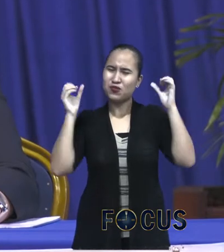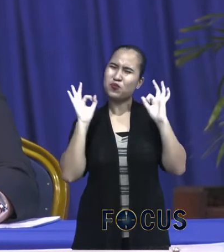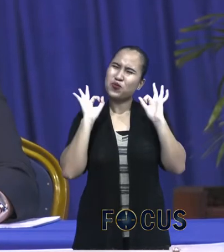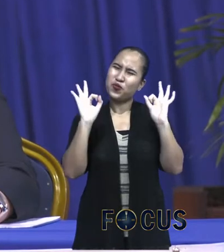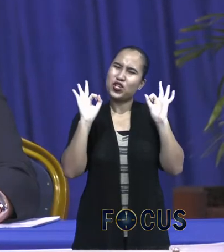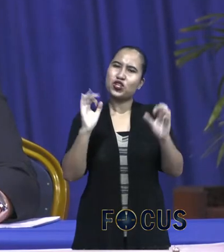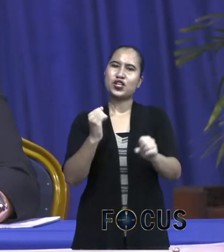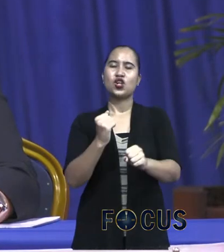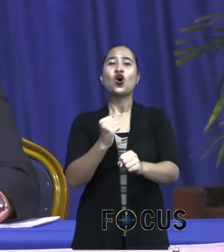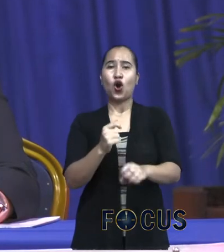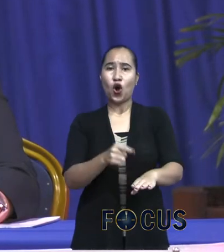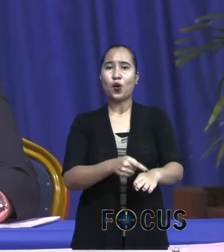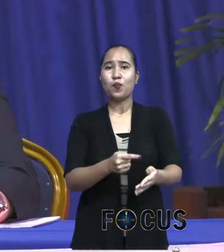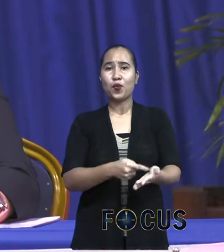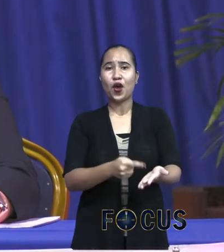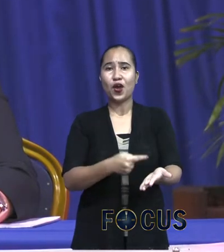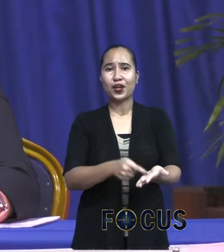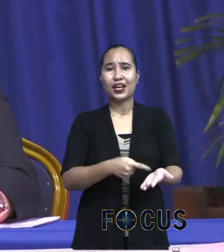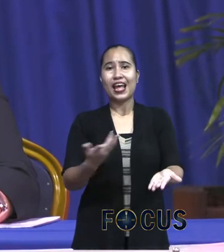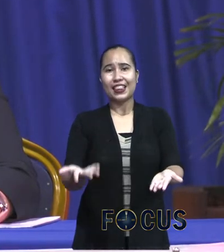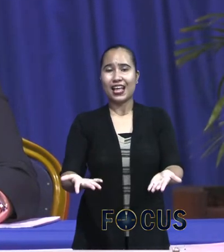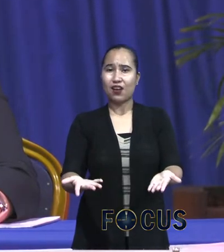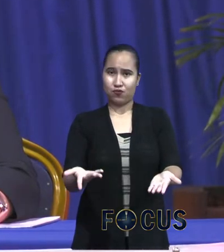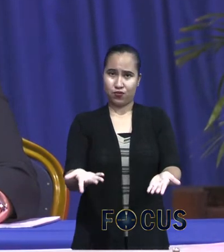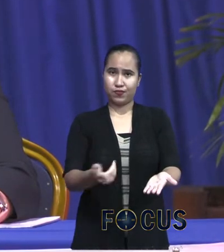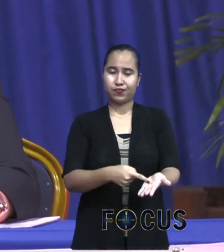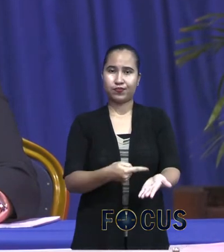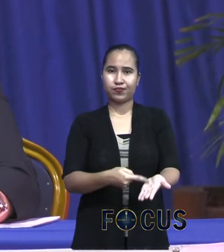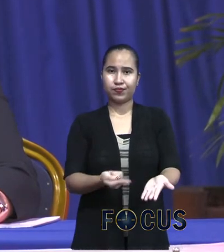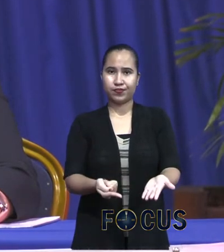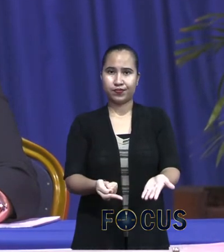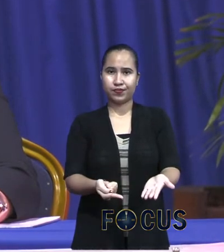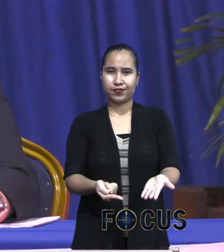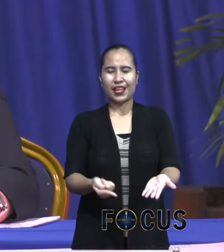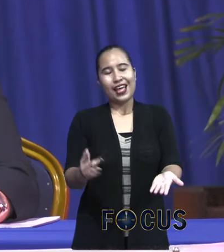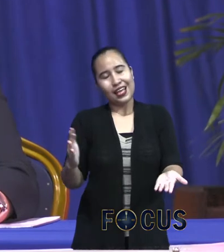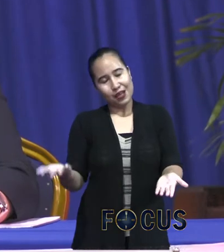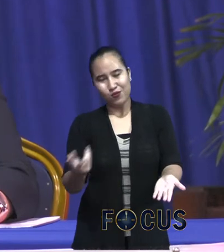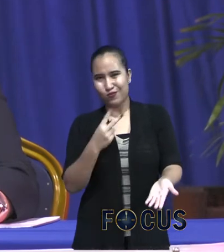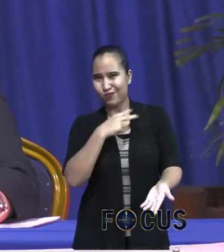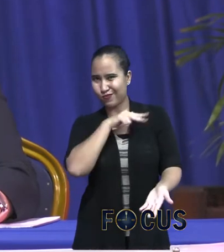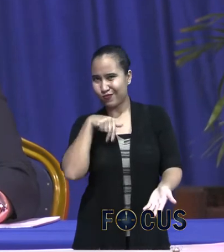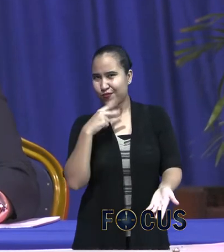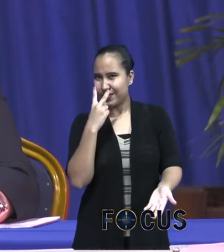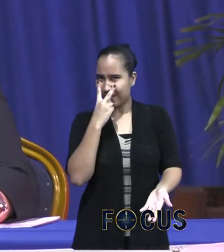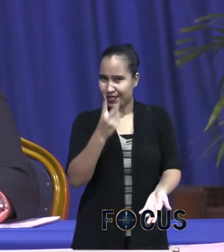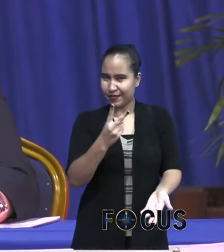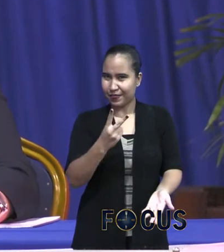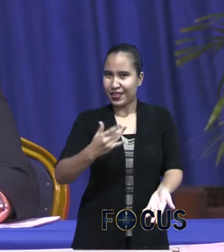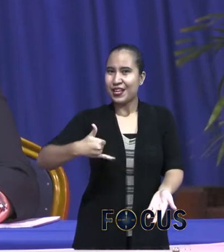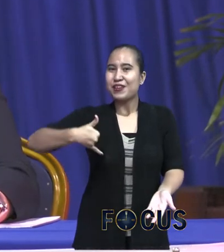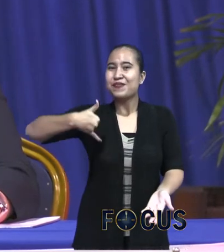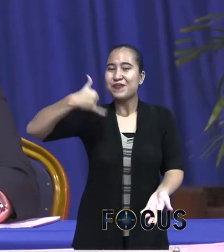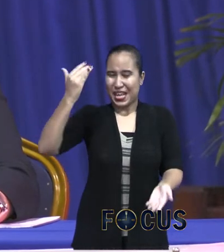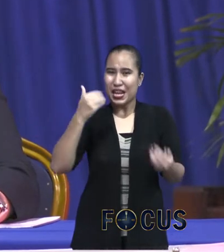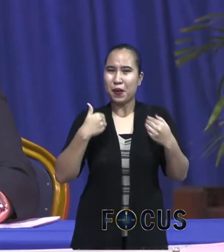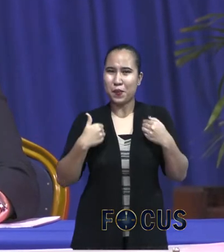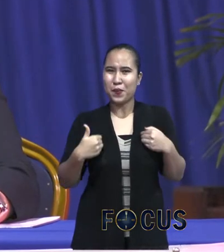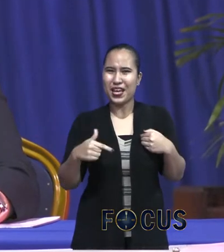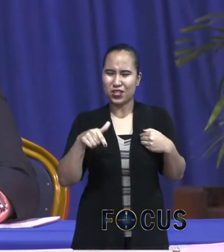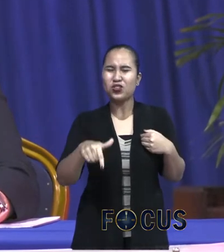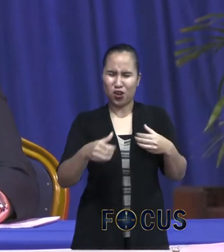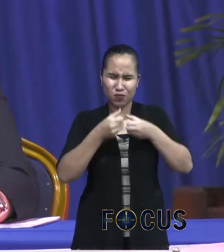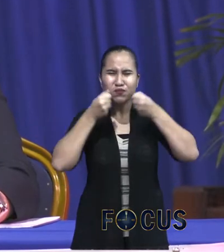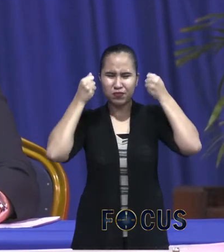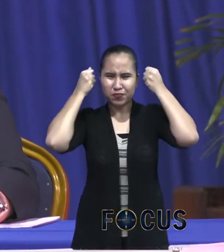en dienen als zodanig te worden ingezet. Echter hebben wij gezien dat velen dat daarvoor wel kiezen en we